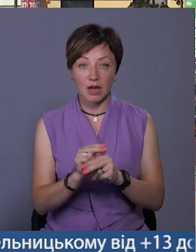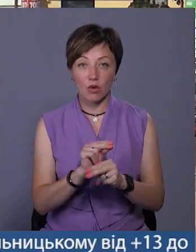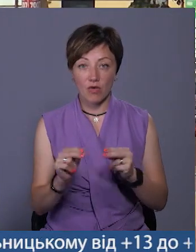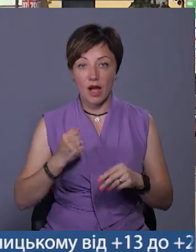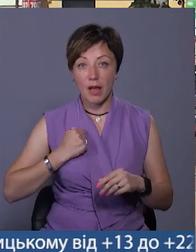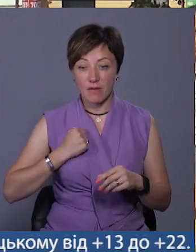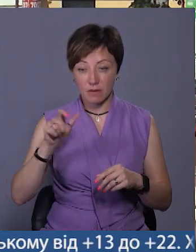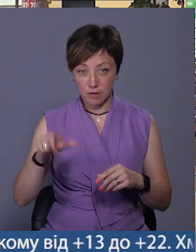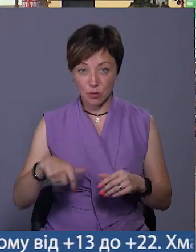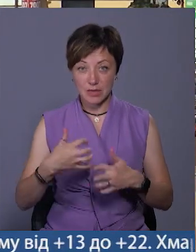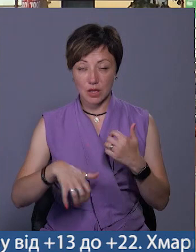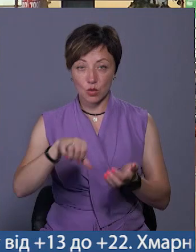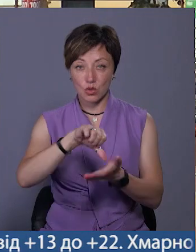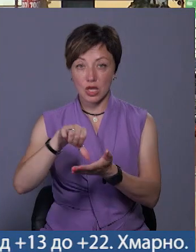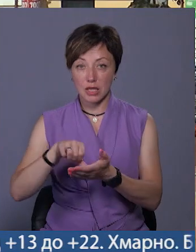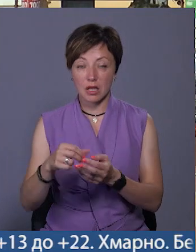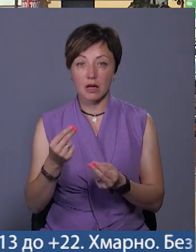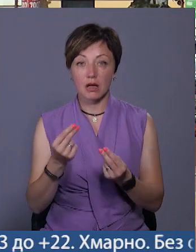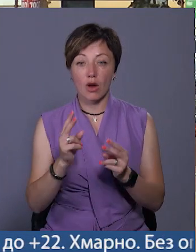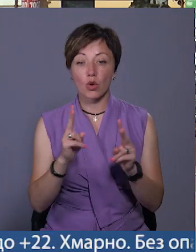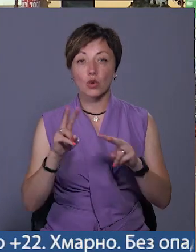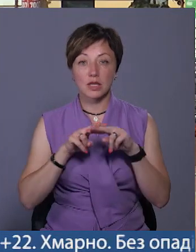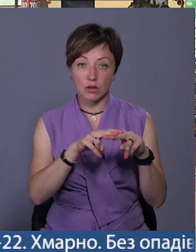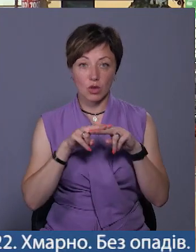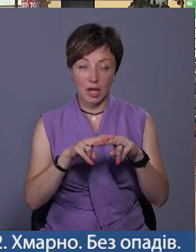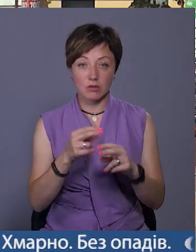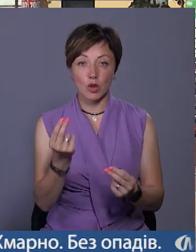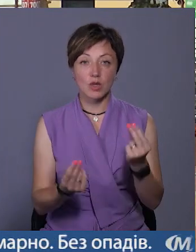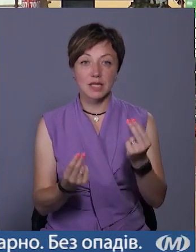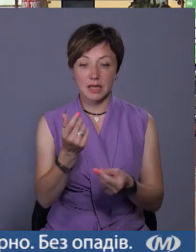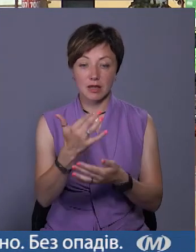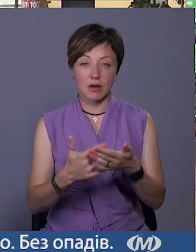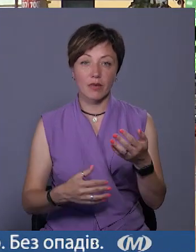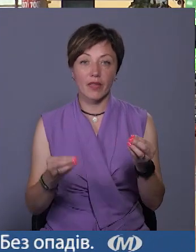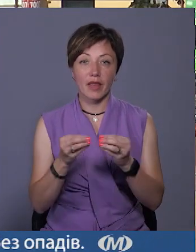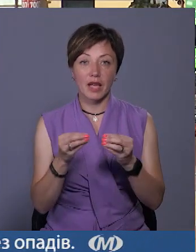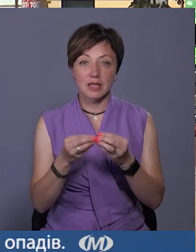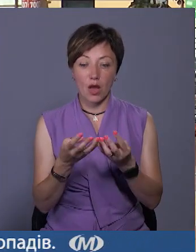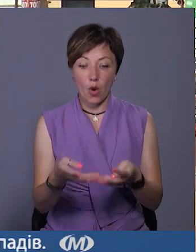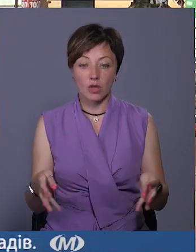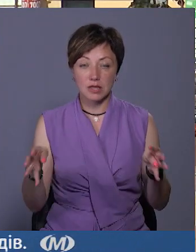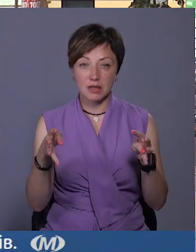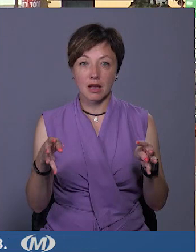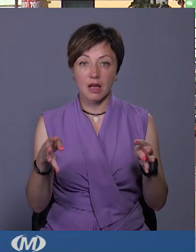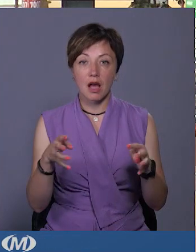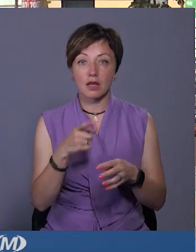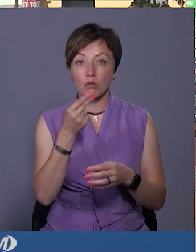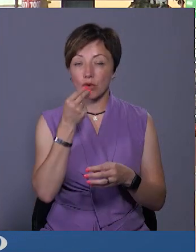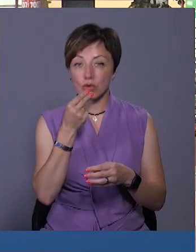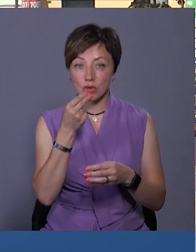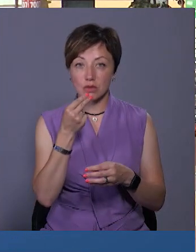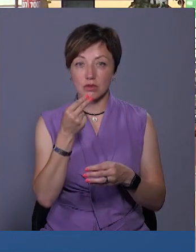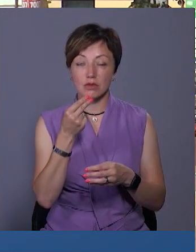бійцю, ми серед учасників, які задонатили, будемо розігрувати 10 корзин з